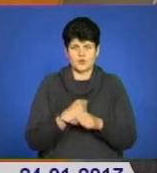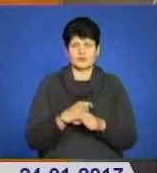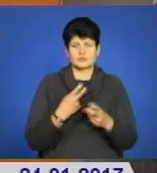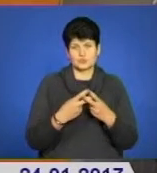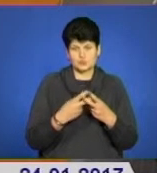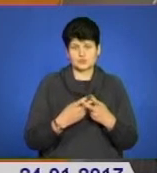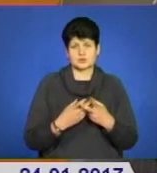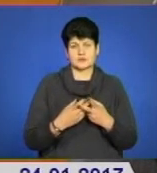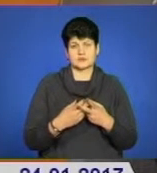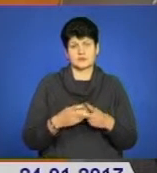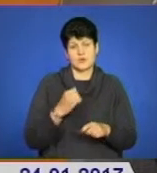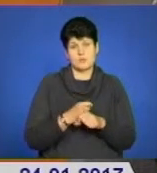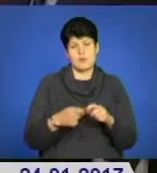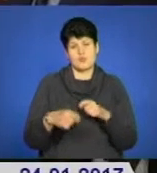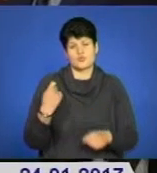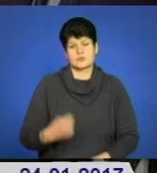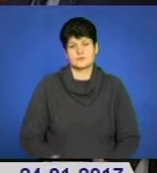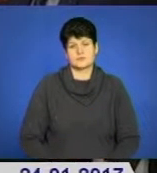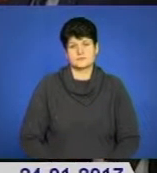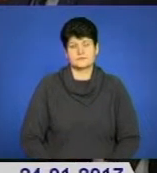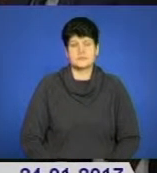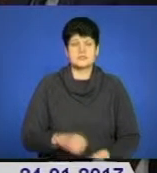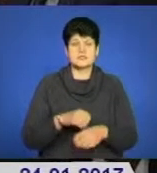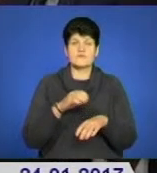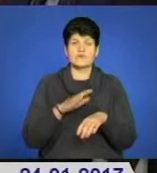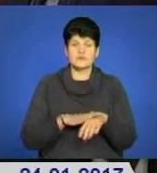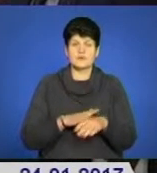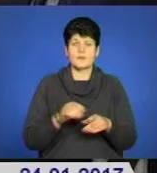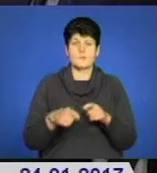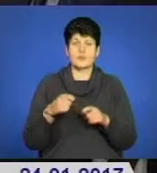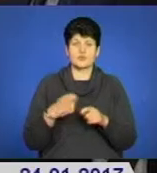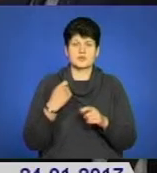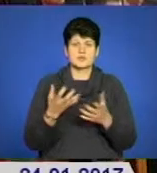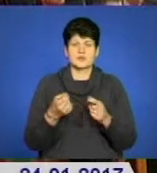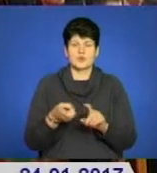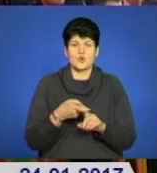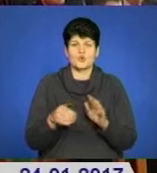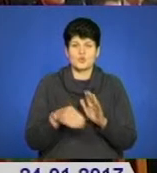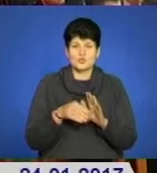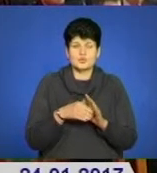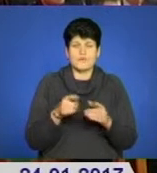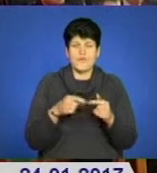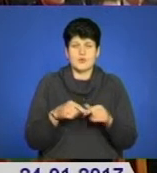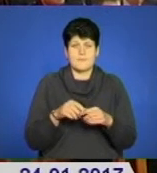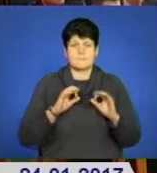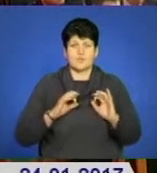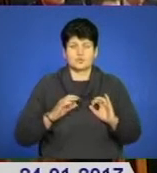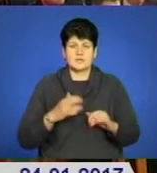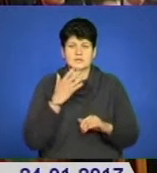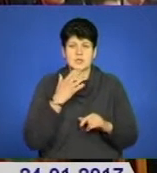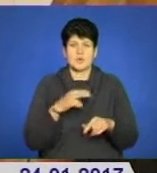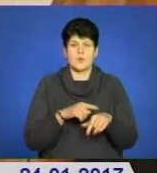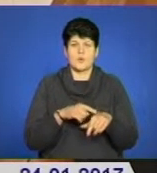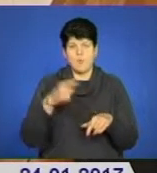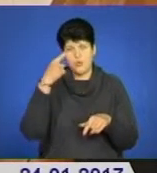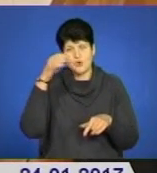за вчинені кримінальні правопорушення. Зафіксовані порушення пов'язані з корупцією в органах прокуратури, Національної поліції, Служби